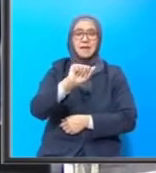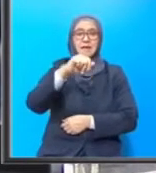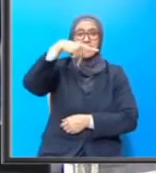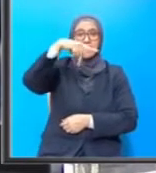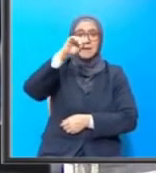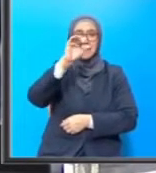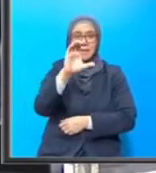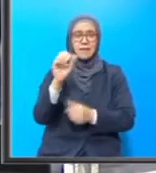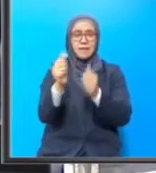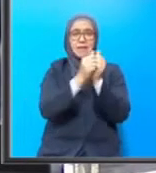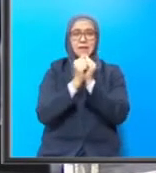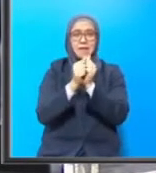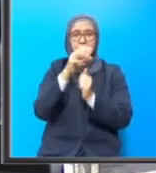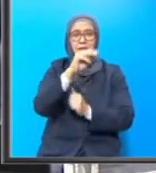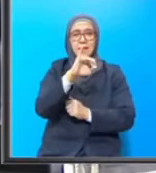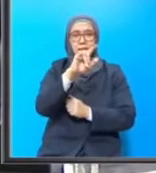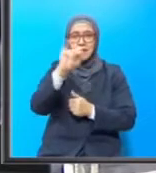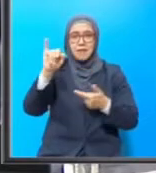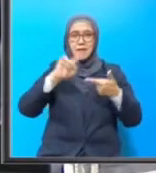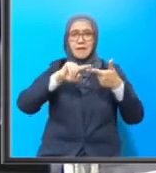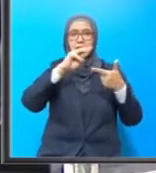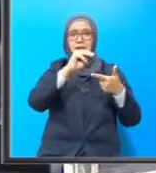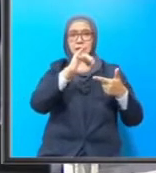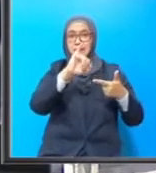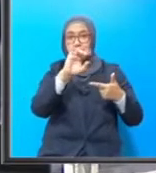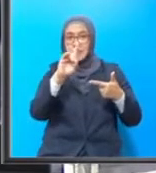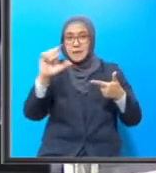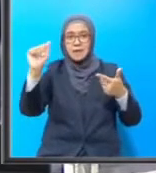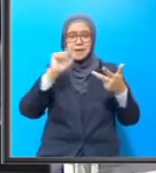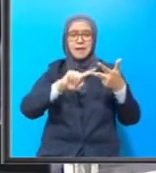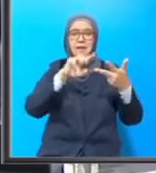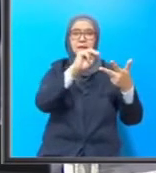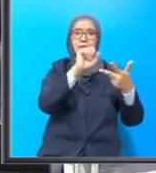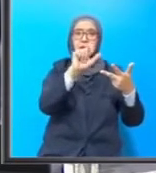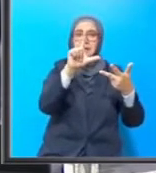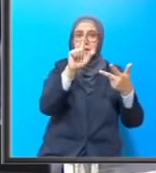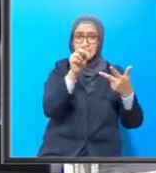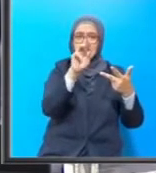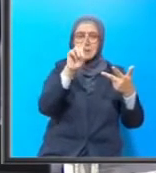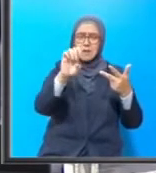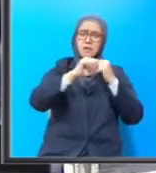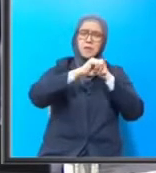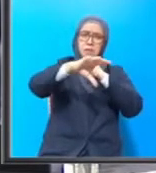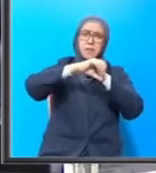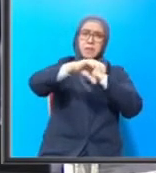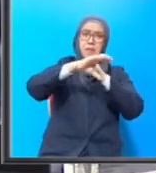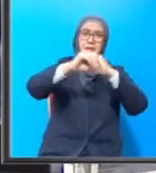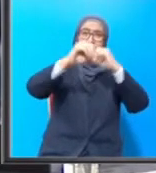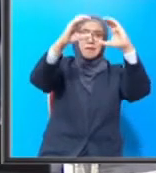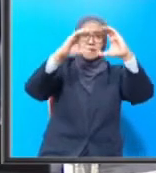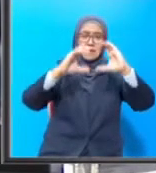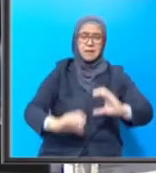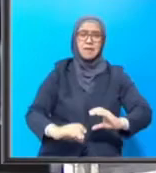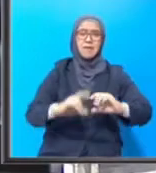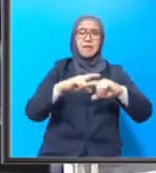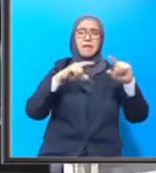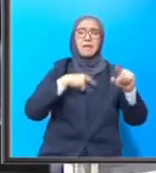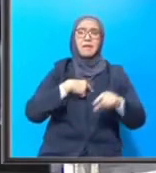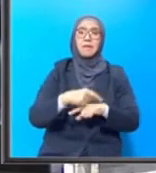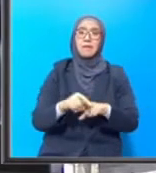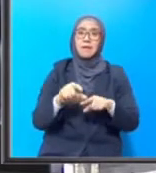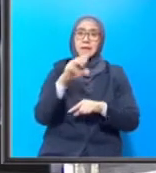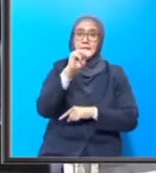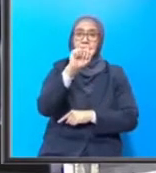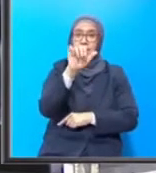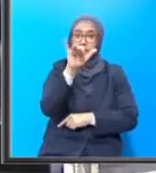bersama my time the Ahmad mempromosikan secara Maya soalan saya sejauh mana